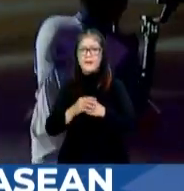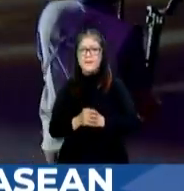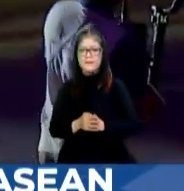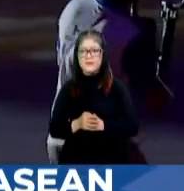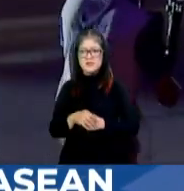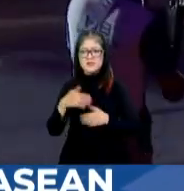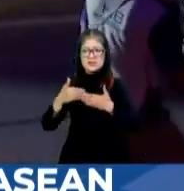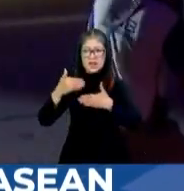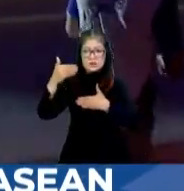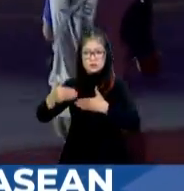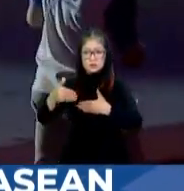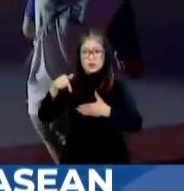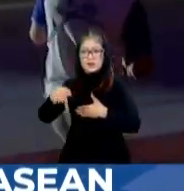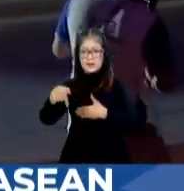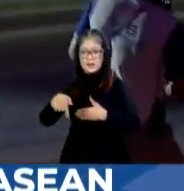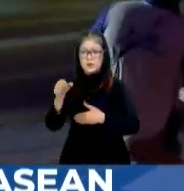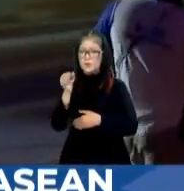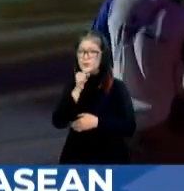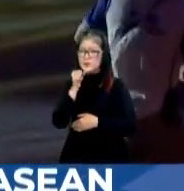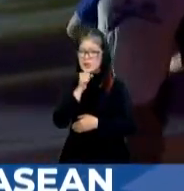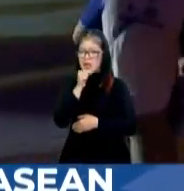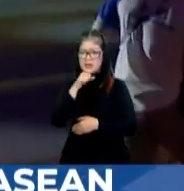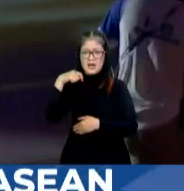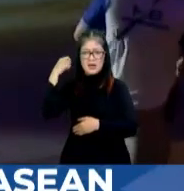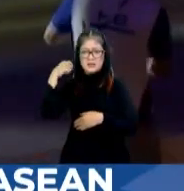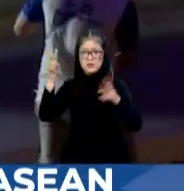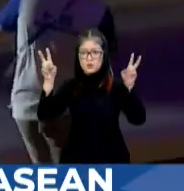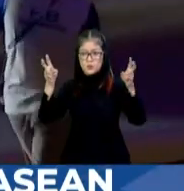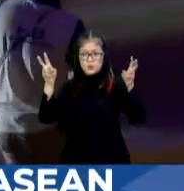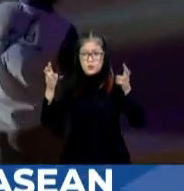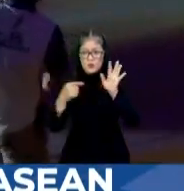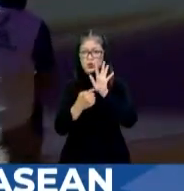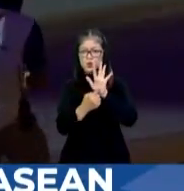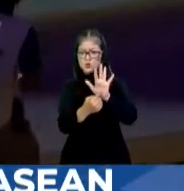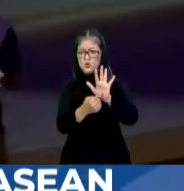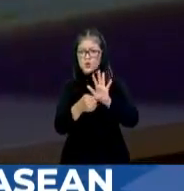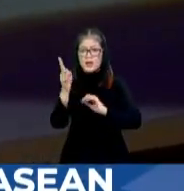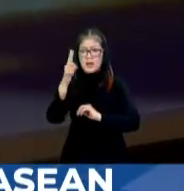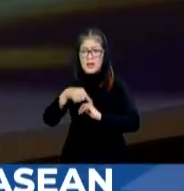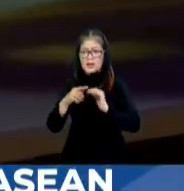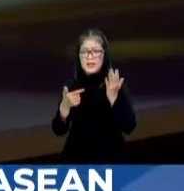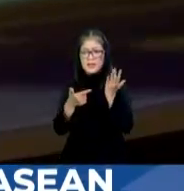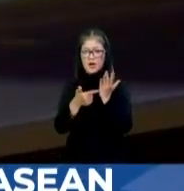Dilanjutkan dengan kumandang theme song SEA Games 2021 serta pertunjukan dan kecanggihan teknologi